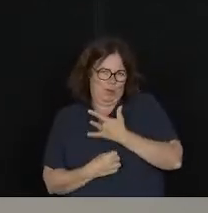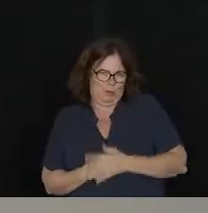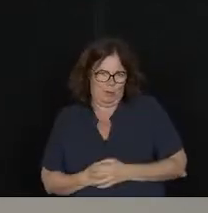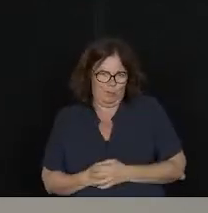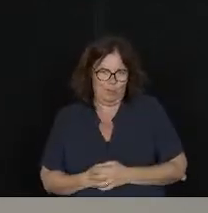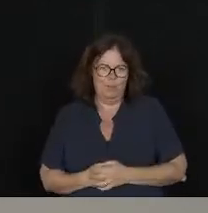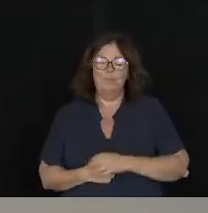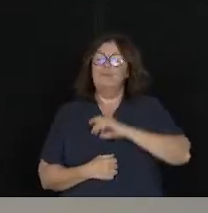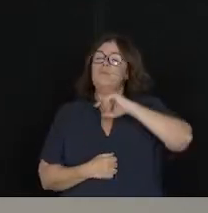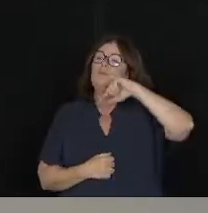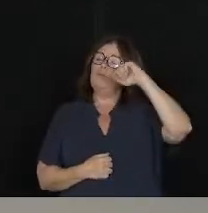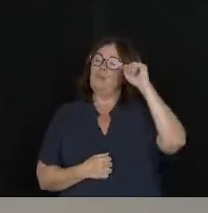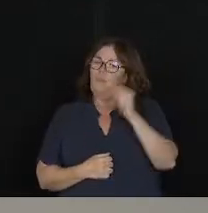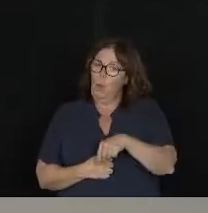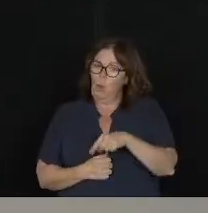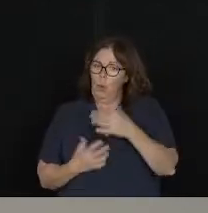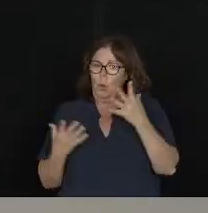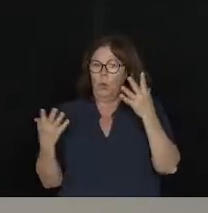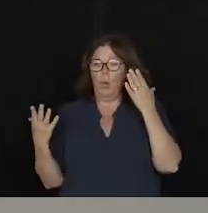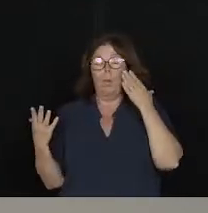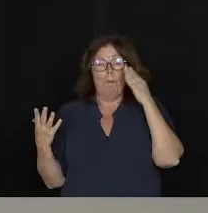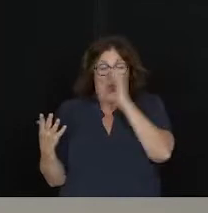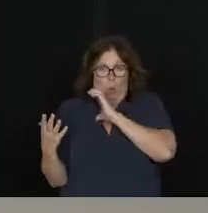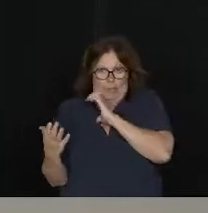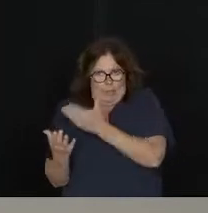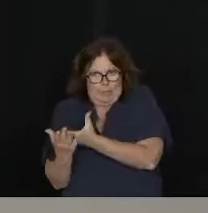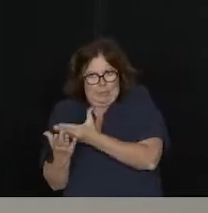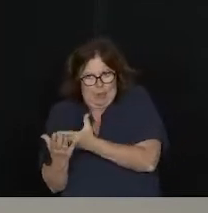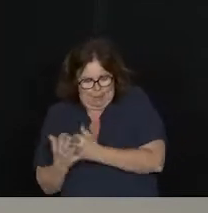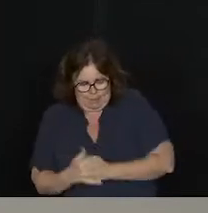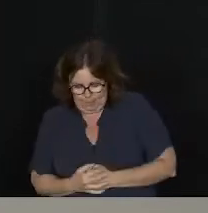ce moment-là. Quand on essaie de faire ça,